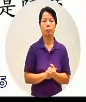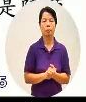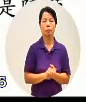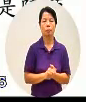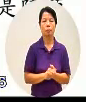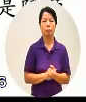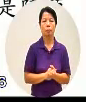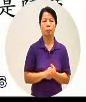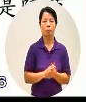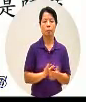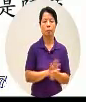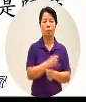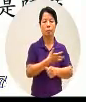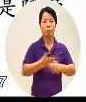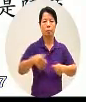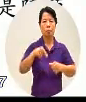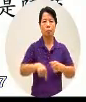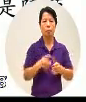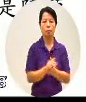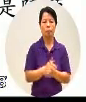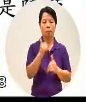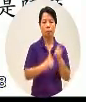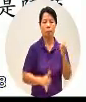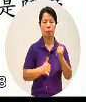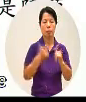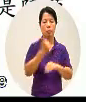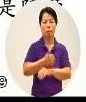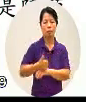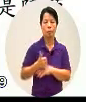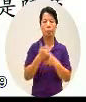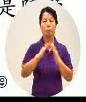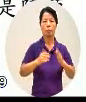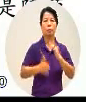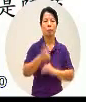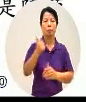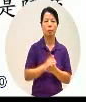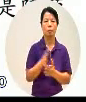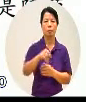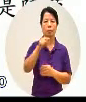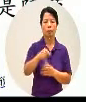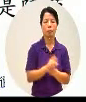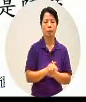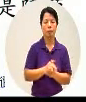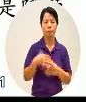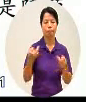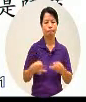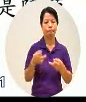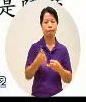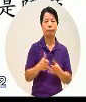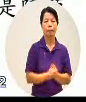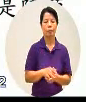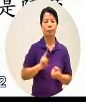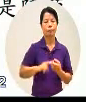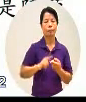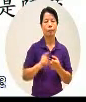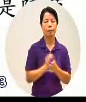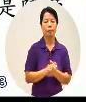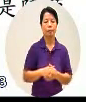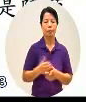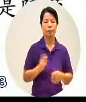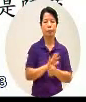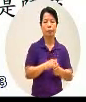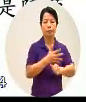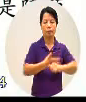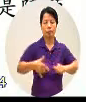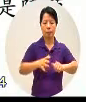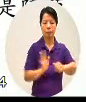其实这个爱河吼，咱历任的市长，大家拢把它当作他的政绩。 没有错啊，爱河旁边真的是